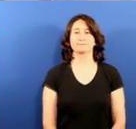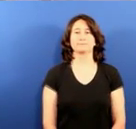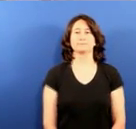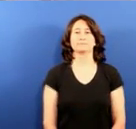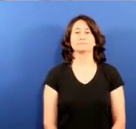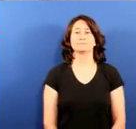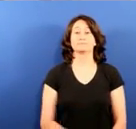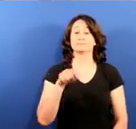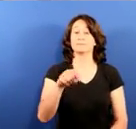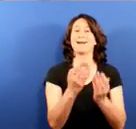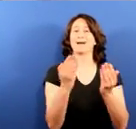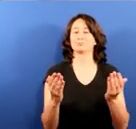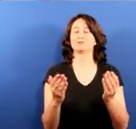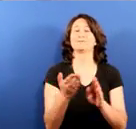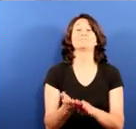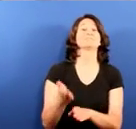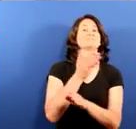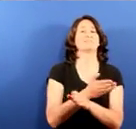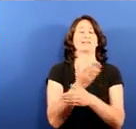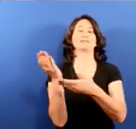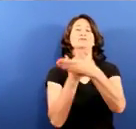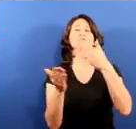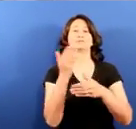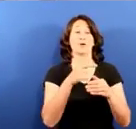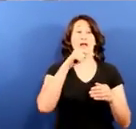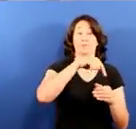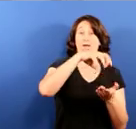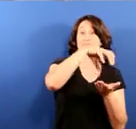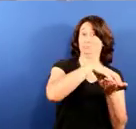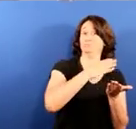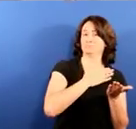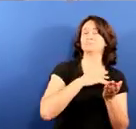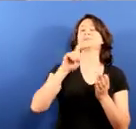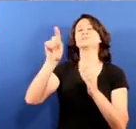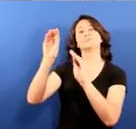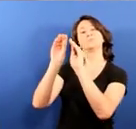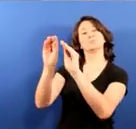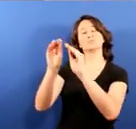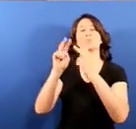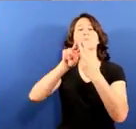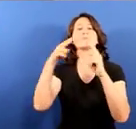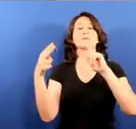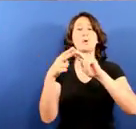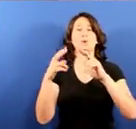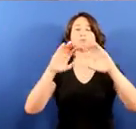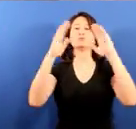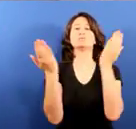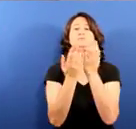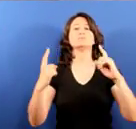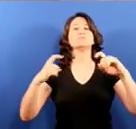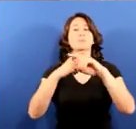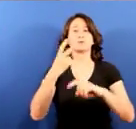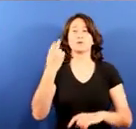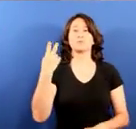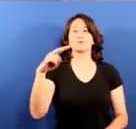Ikusgai dagoen instalazioan, esperientzia artistiko eta gizatiar bat agertzen da. Joio Gontier artistak Rosny Subuaseko